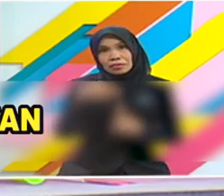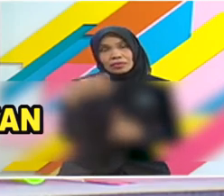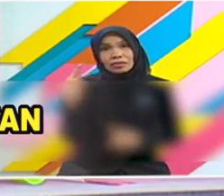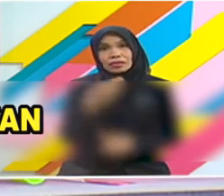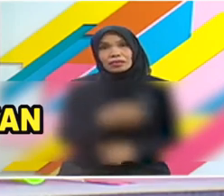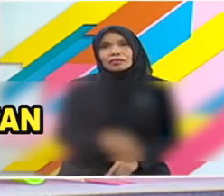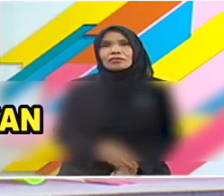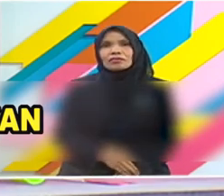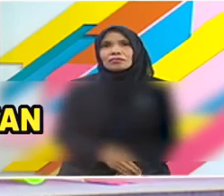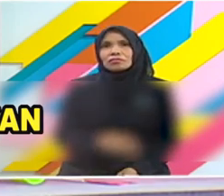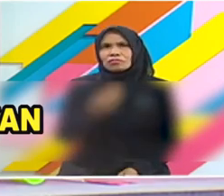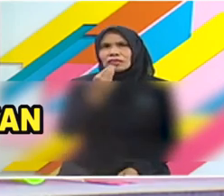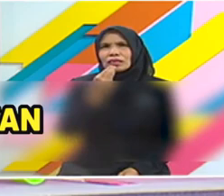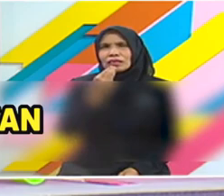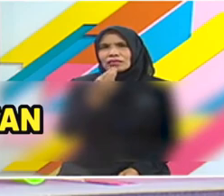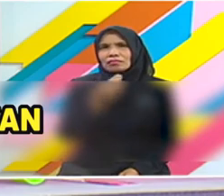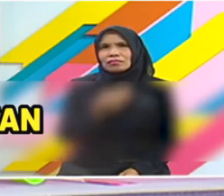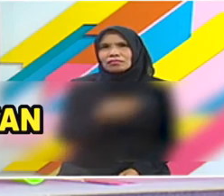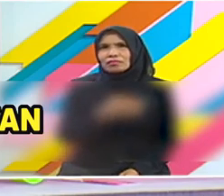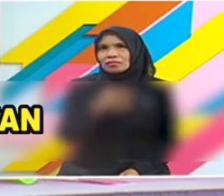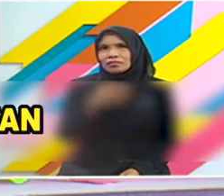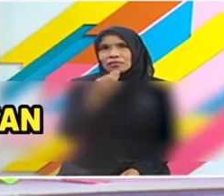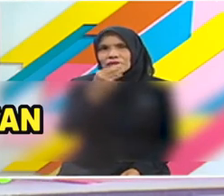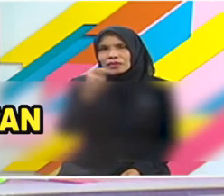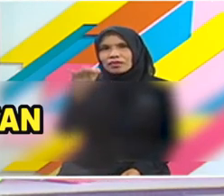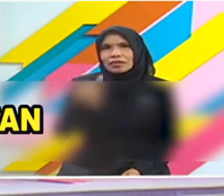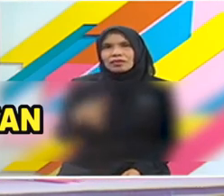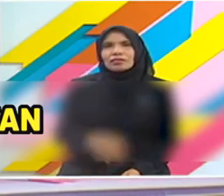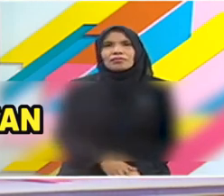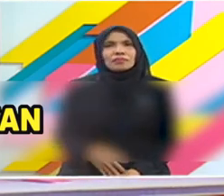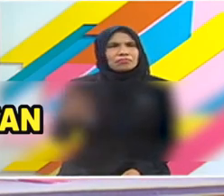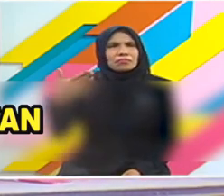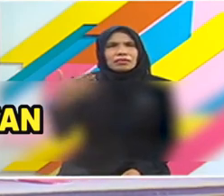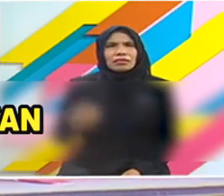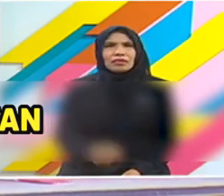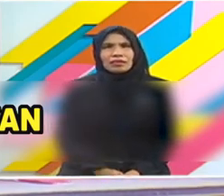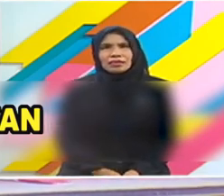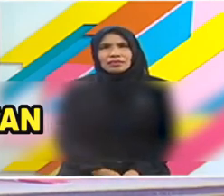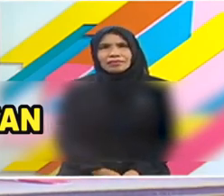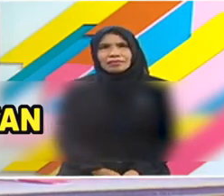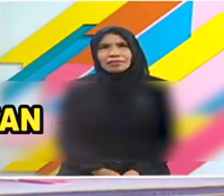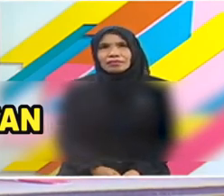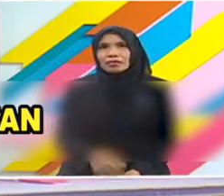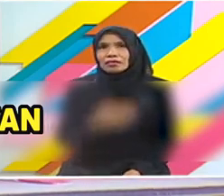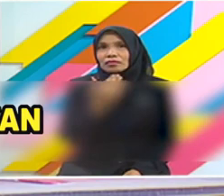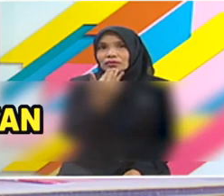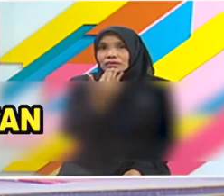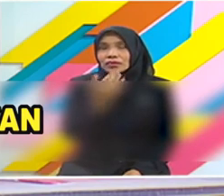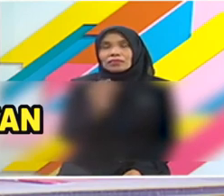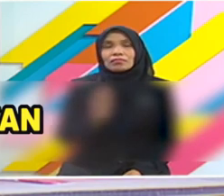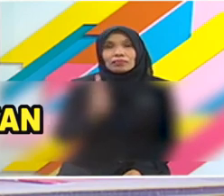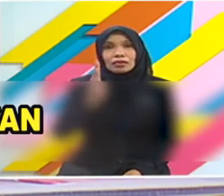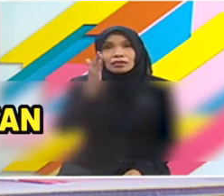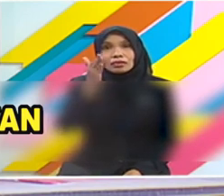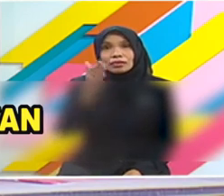yang panas, lidah kita berkemungkinan tunas rasa tu ada berlaku sedikit kecederaan. Dan selepas kita merasa makanan yang